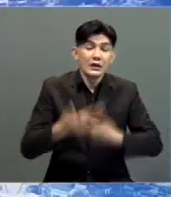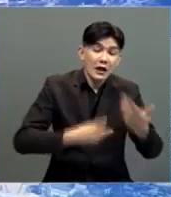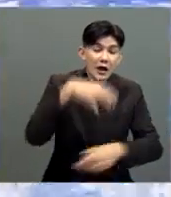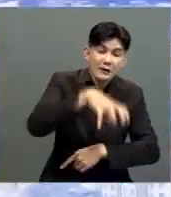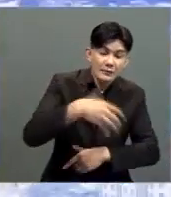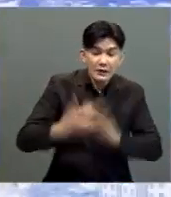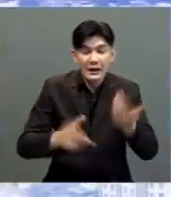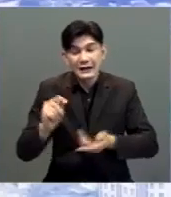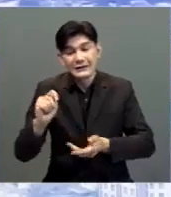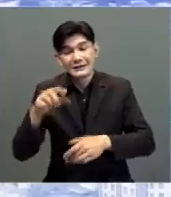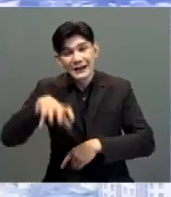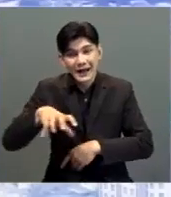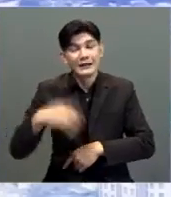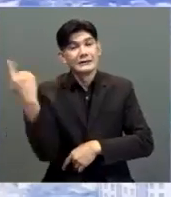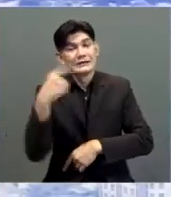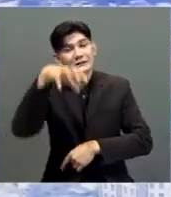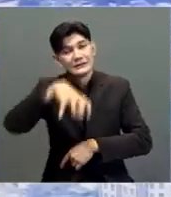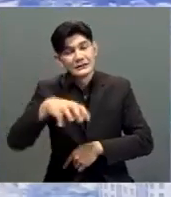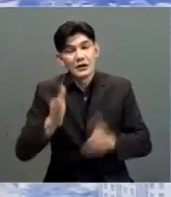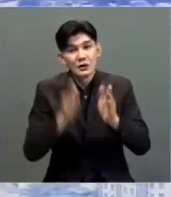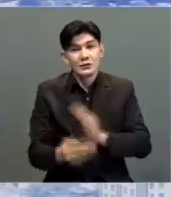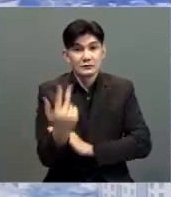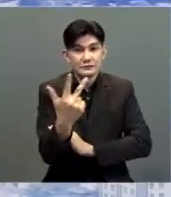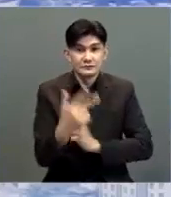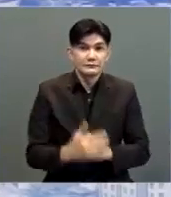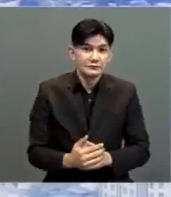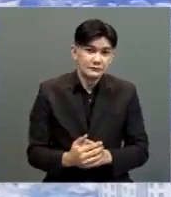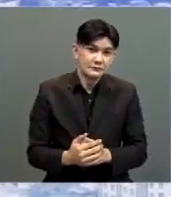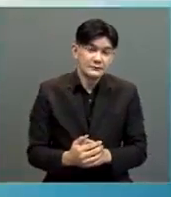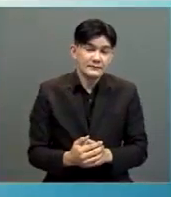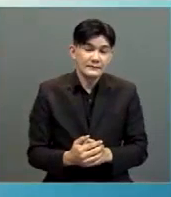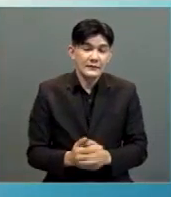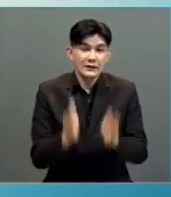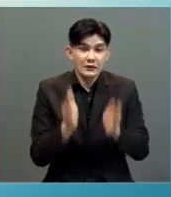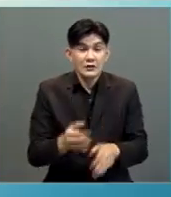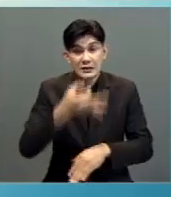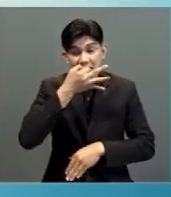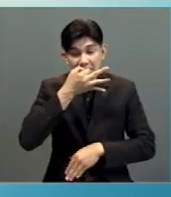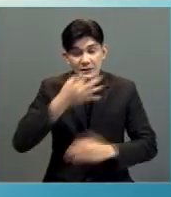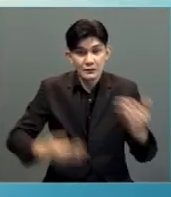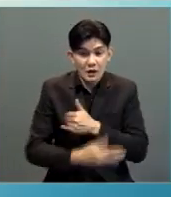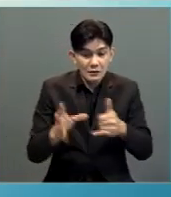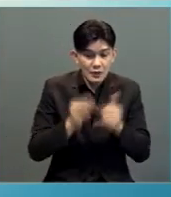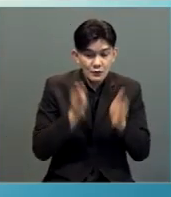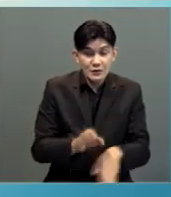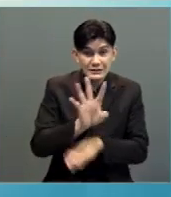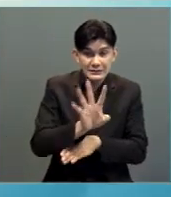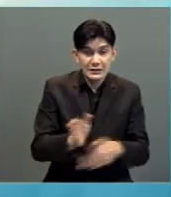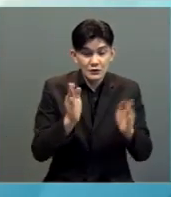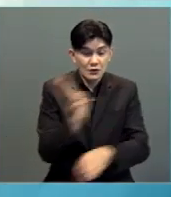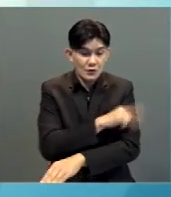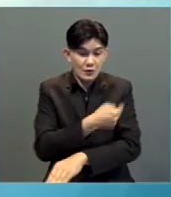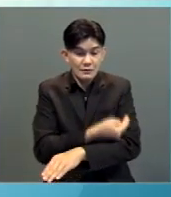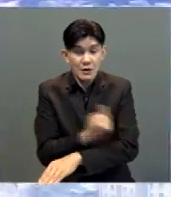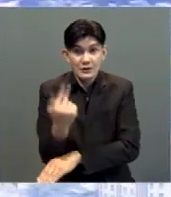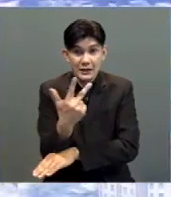สินค้าลาดนัด สถานที่ท่องเที่ยวมจำน 3 คนค่ะผู้ประกอบอาชีพเสี่ยง 4 คนบุคภากรทาง